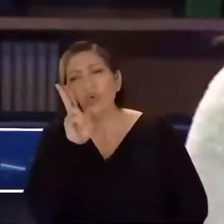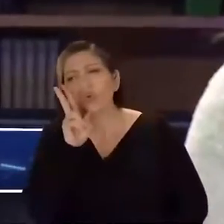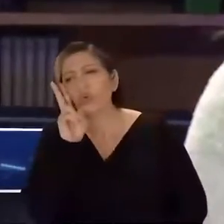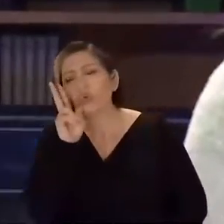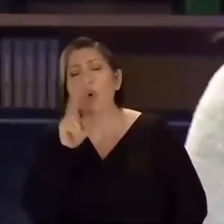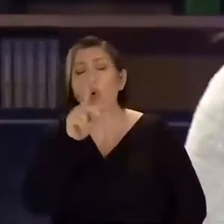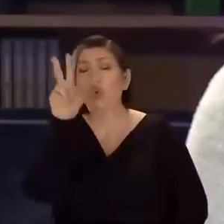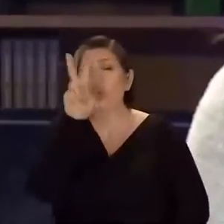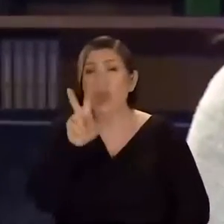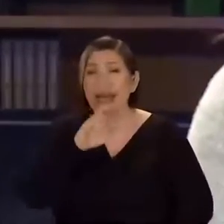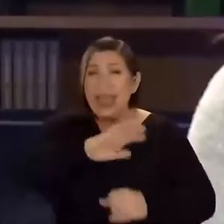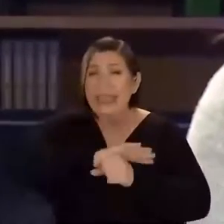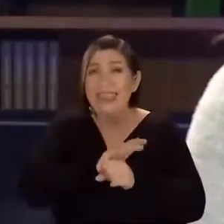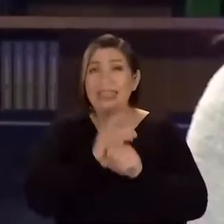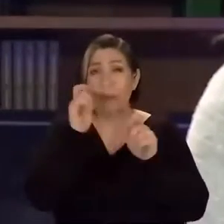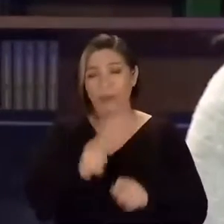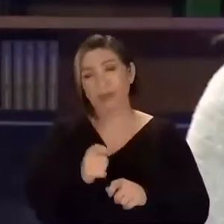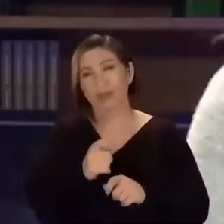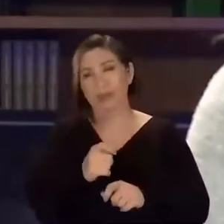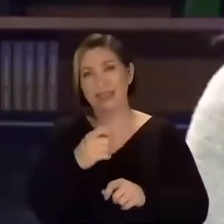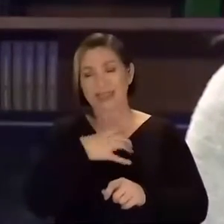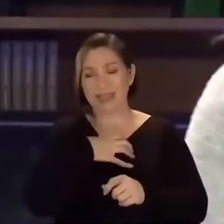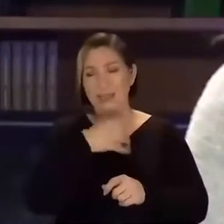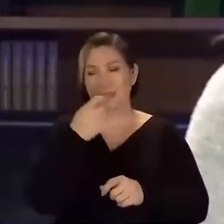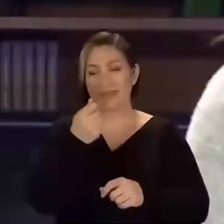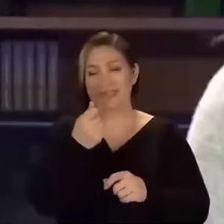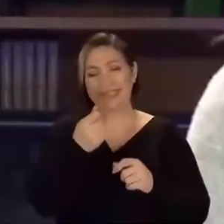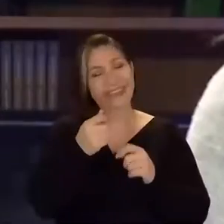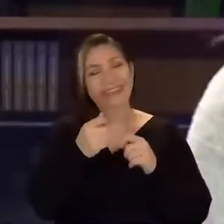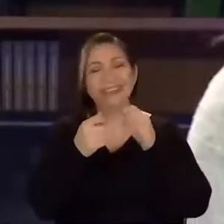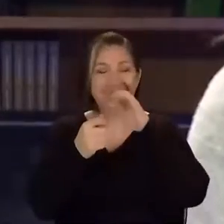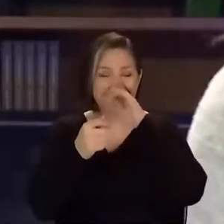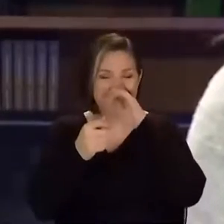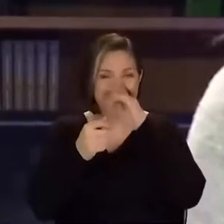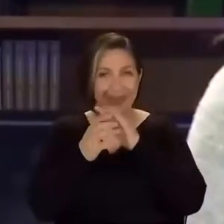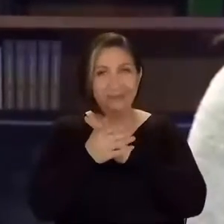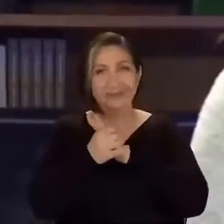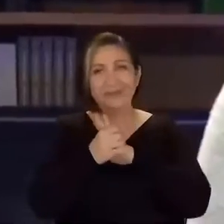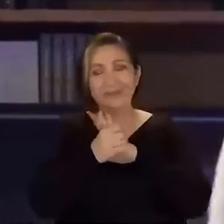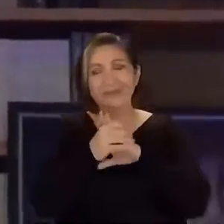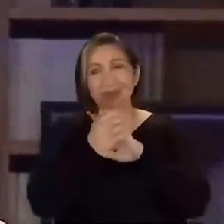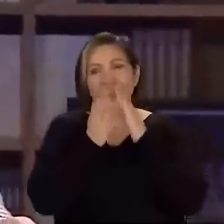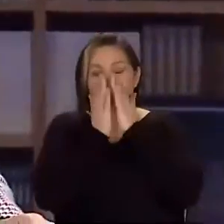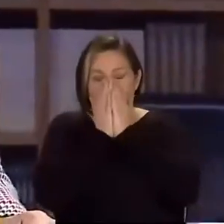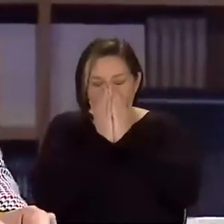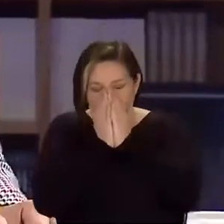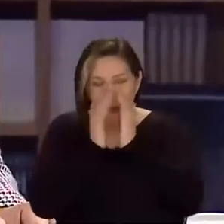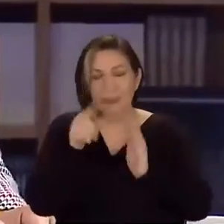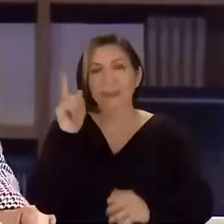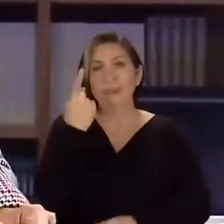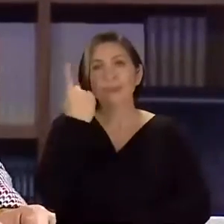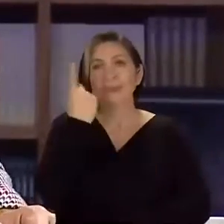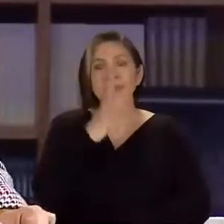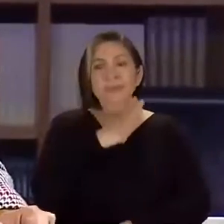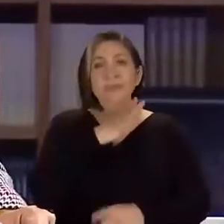o dolarlara bütün eziyetler yapıldı. Kendi parasını şey yapmadı, anlatabildim mi? Yani şimdi burada da enteresan bir şey